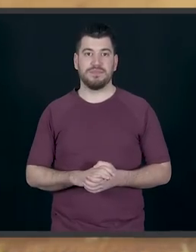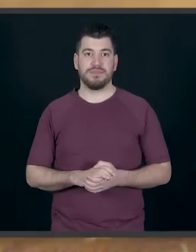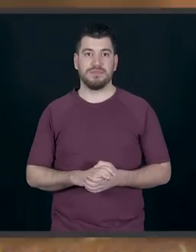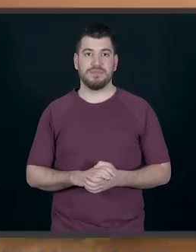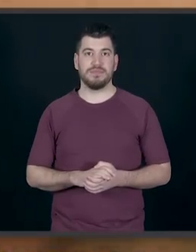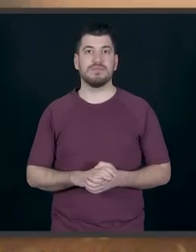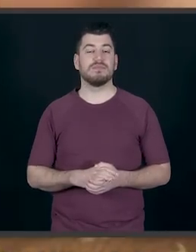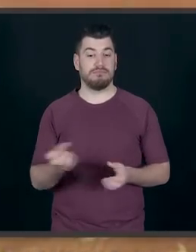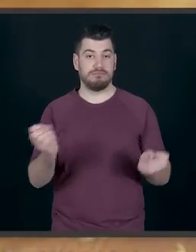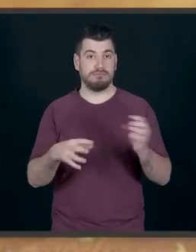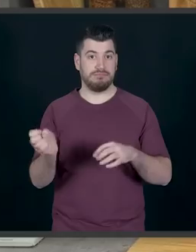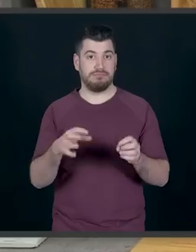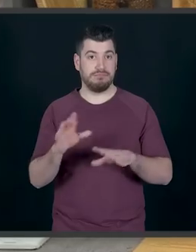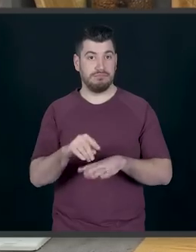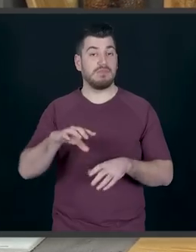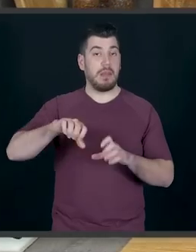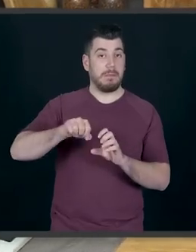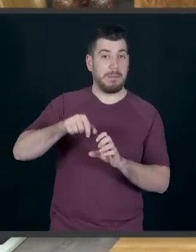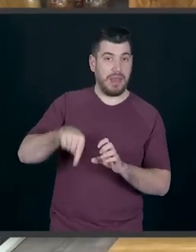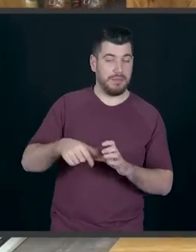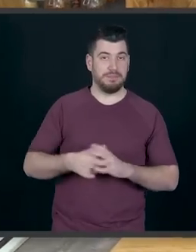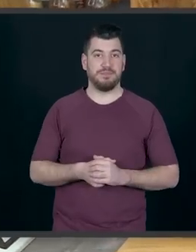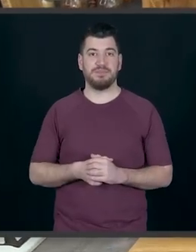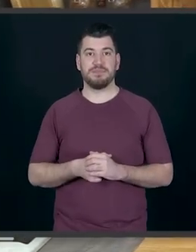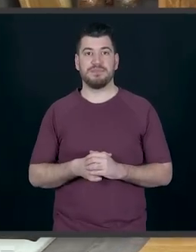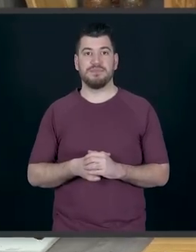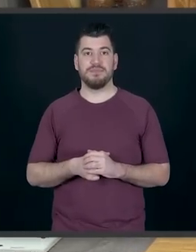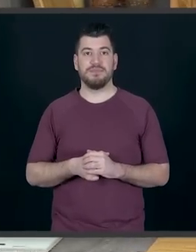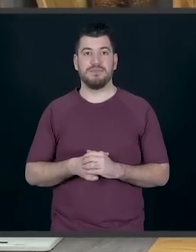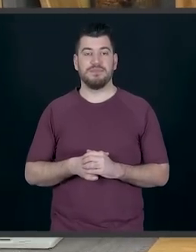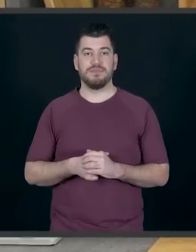Το λεμονάκι μας μέσα. Πιπεράκι.